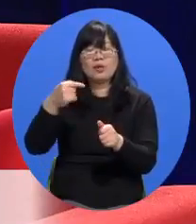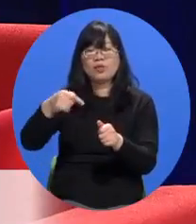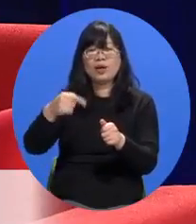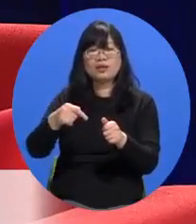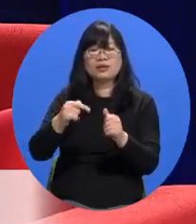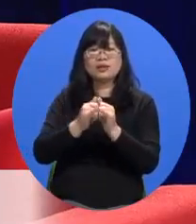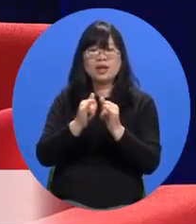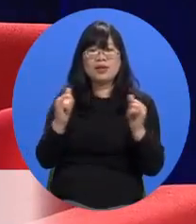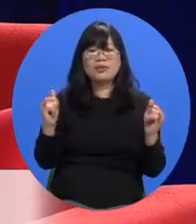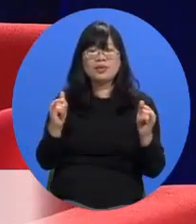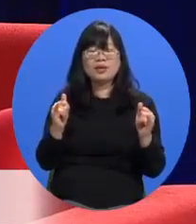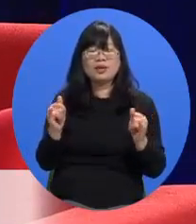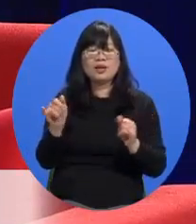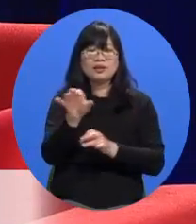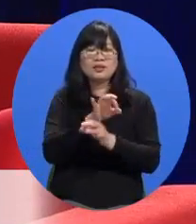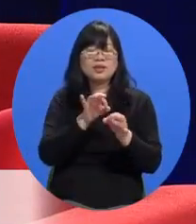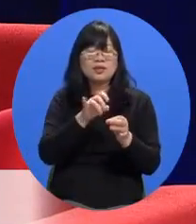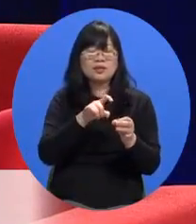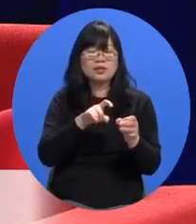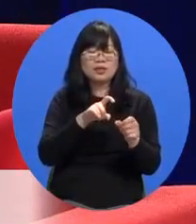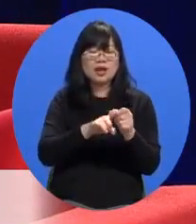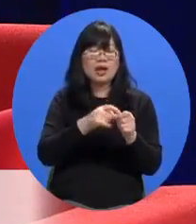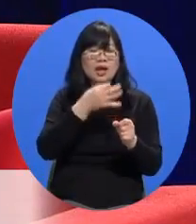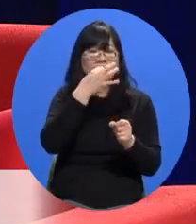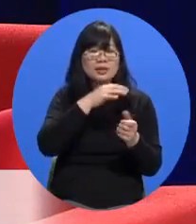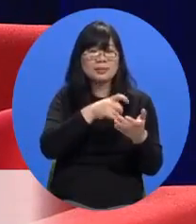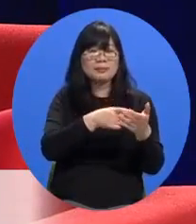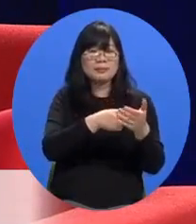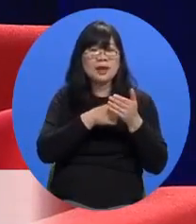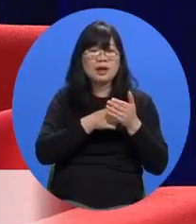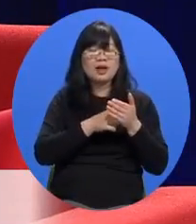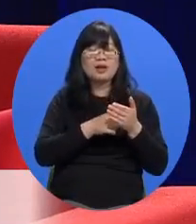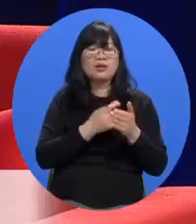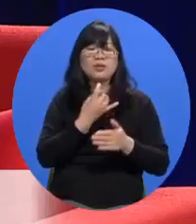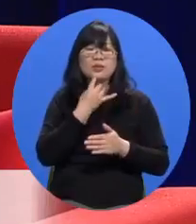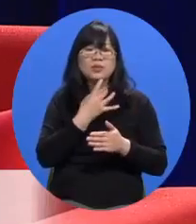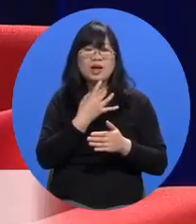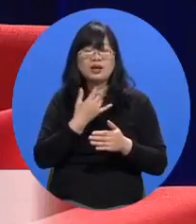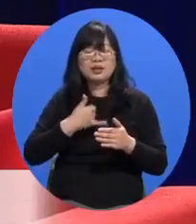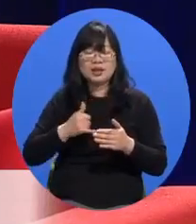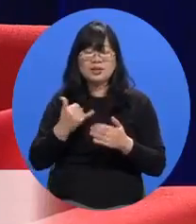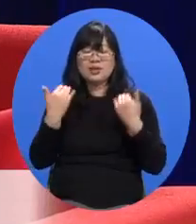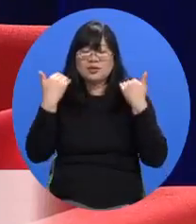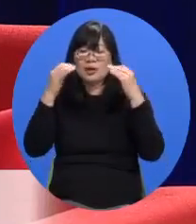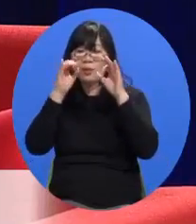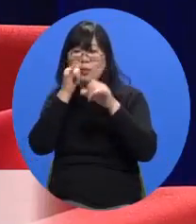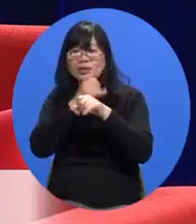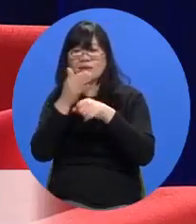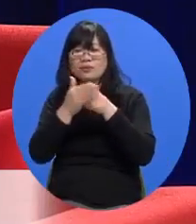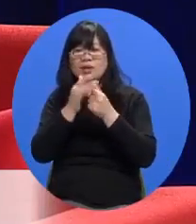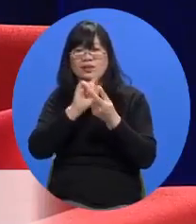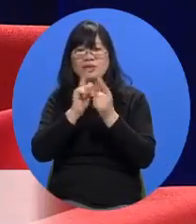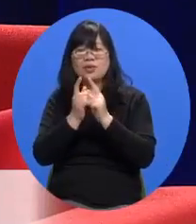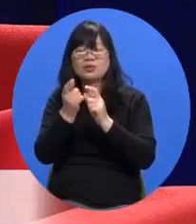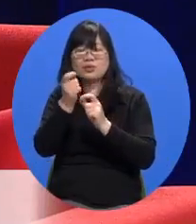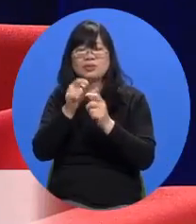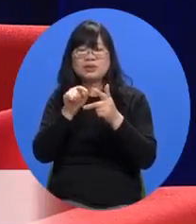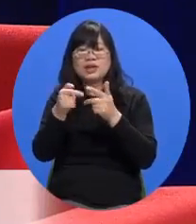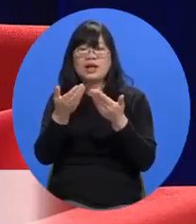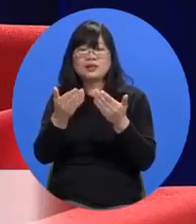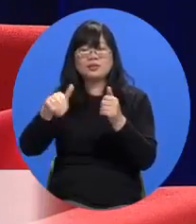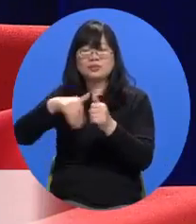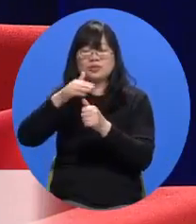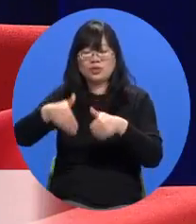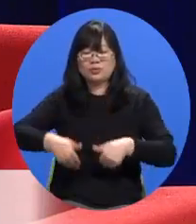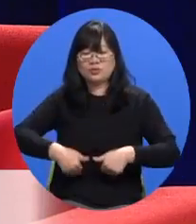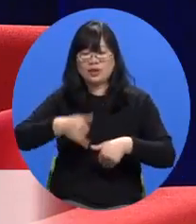사람들이 어떤 경제적 이익을 보기 위한 게 아니라 모두 아이들의 오롯한 성장을 보기 때문에 네. 그거를 서로 조금씩 이해하는 풍토가 중요하지